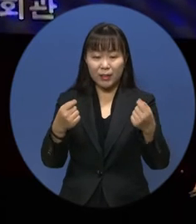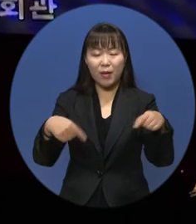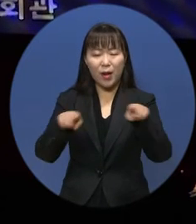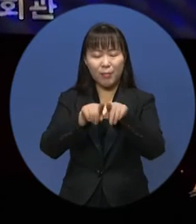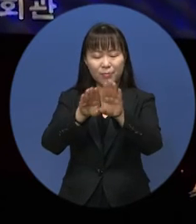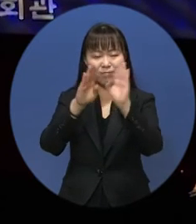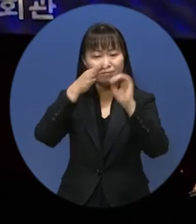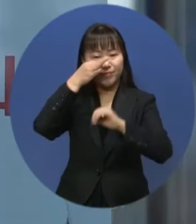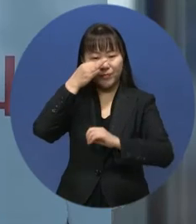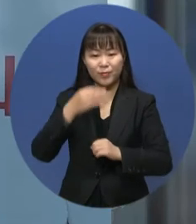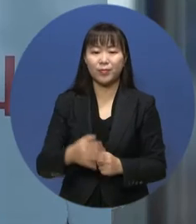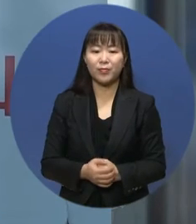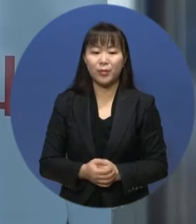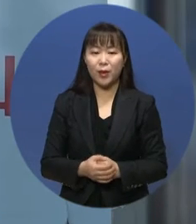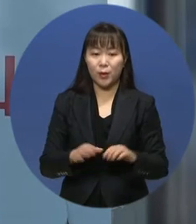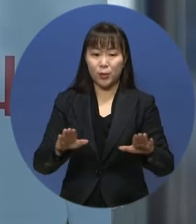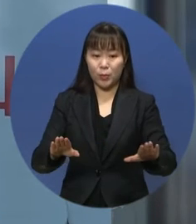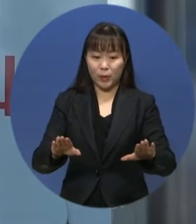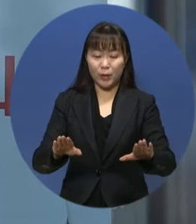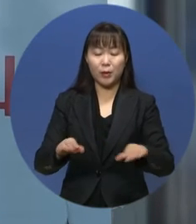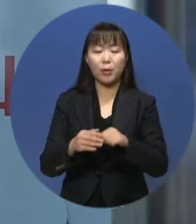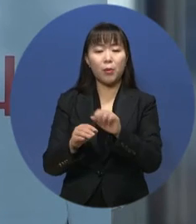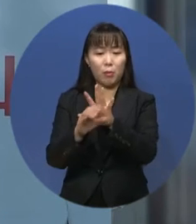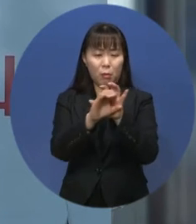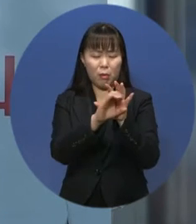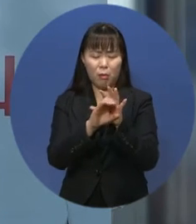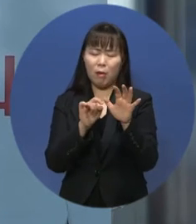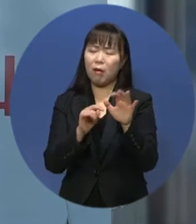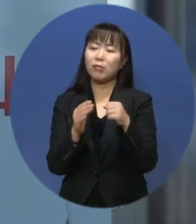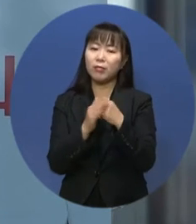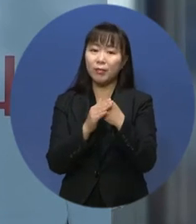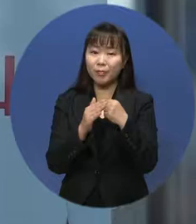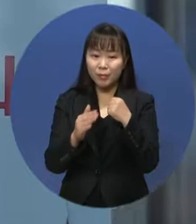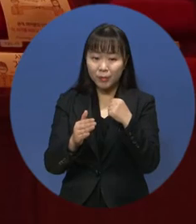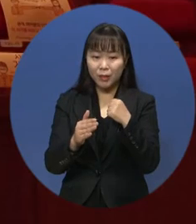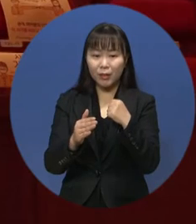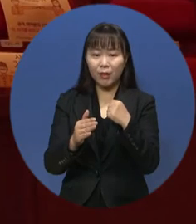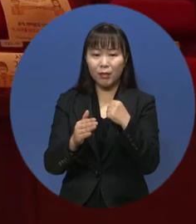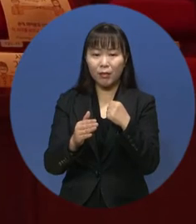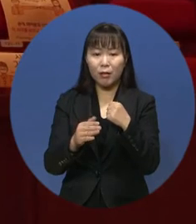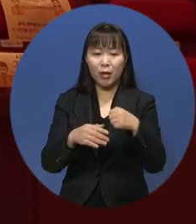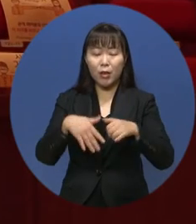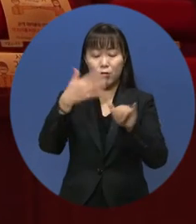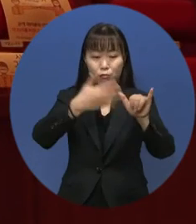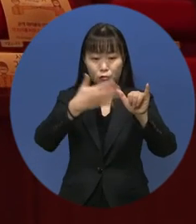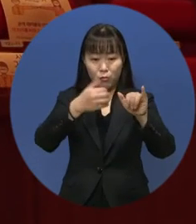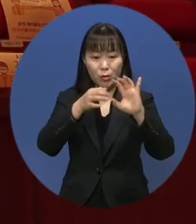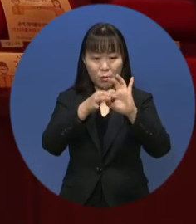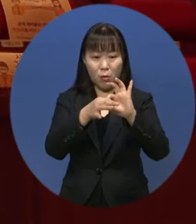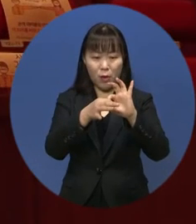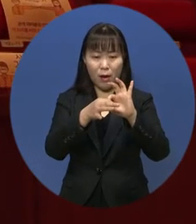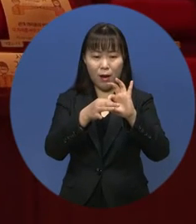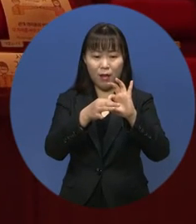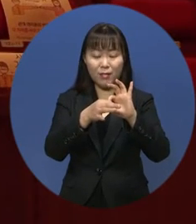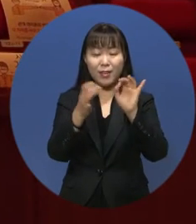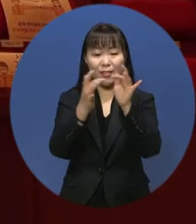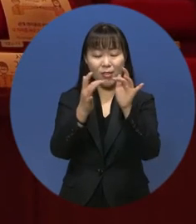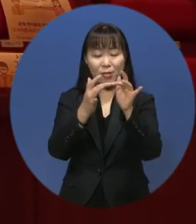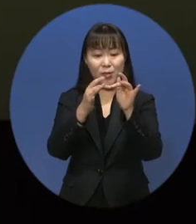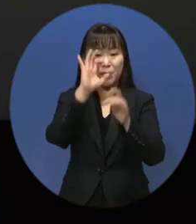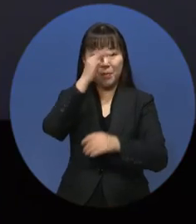열렸습니다. 이번 콘서트는 코로나19로 인해 유튜브를 통한 비대면 온라인 방식으로